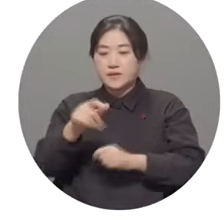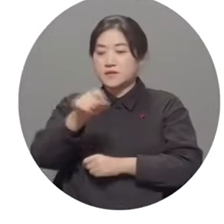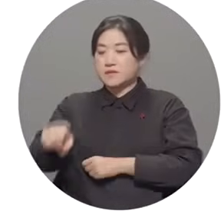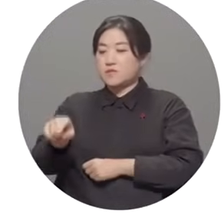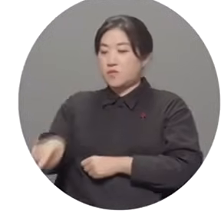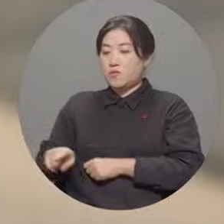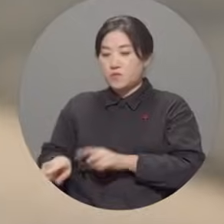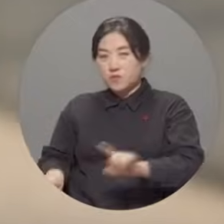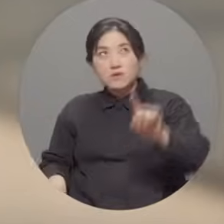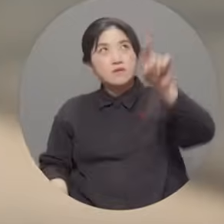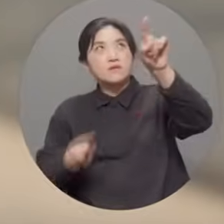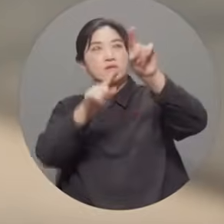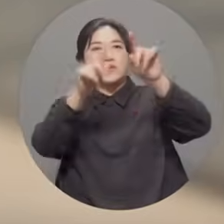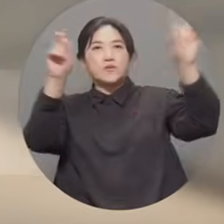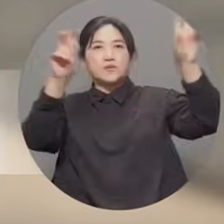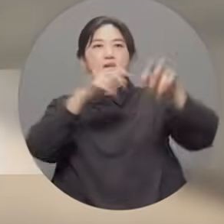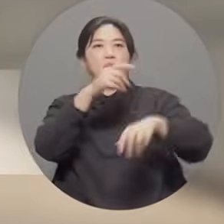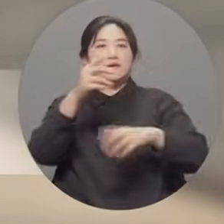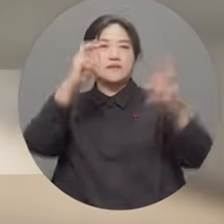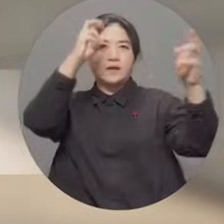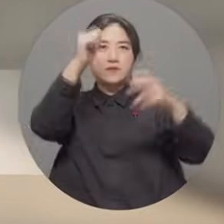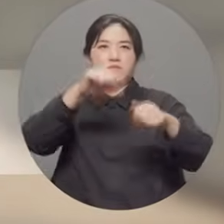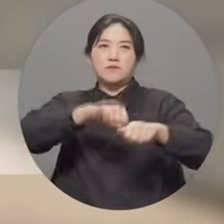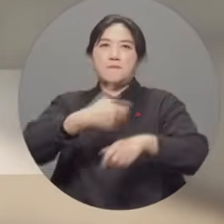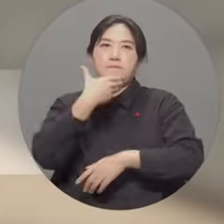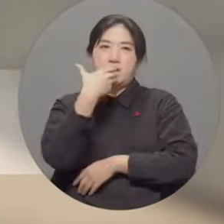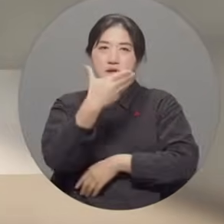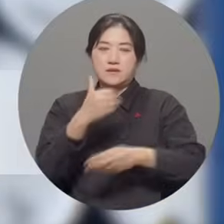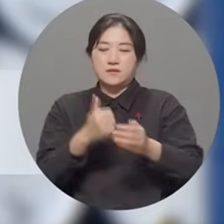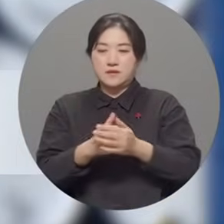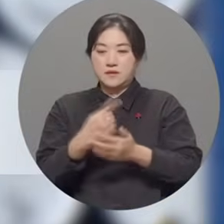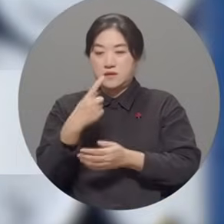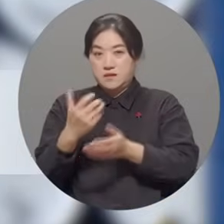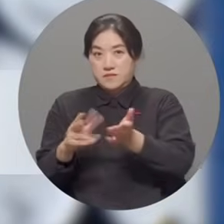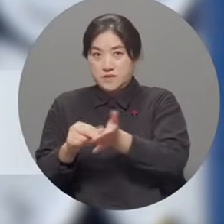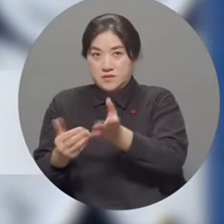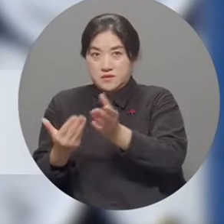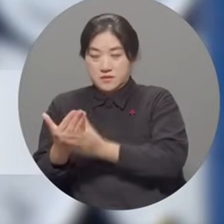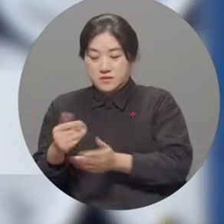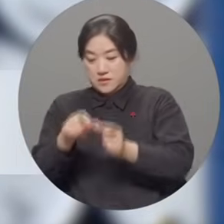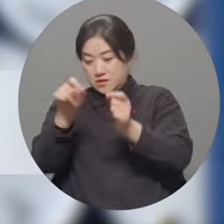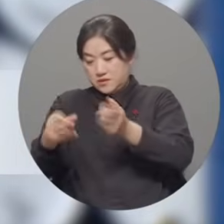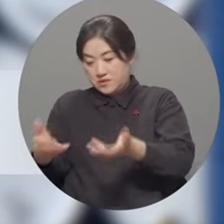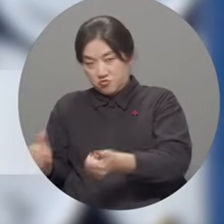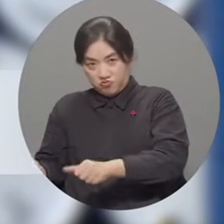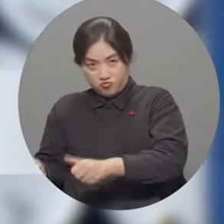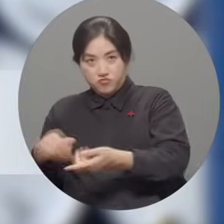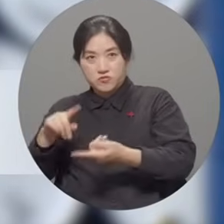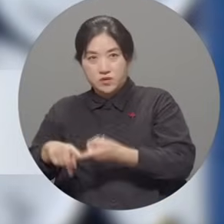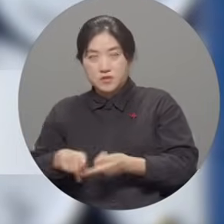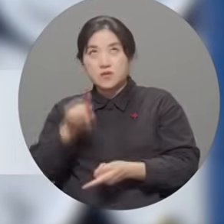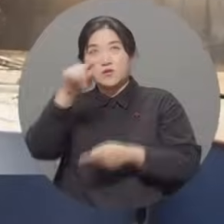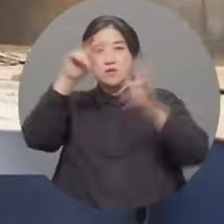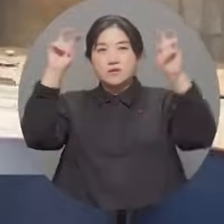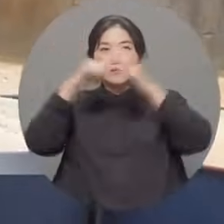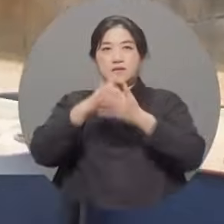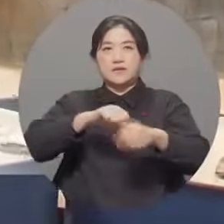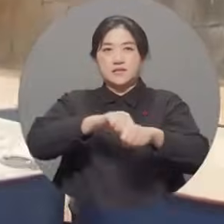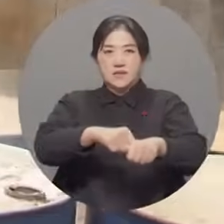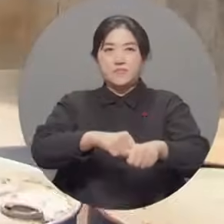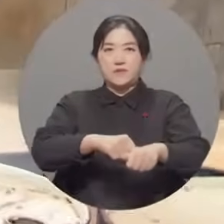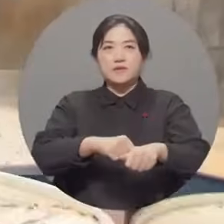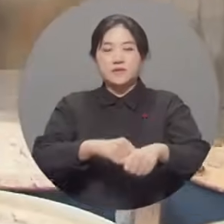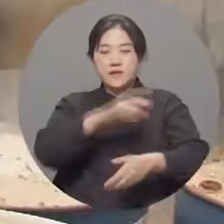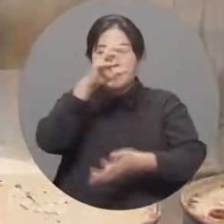처벌받게 된 겁니다. 11건 가운데 하청업체 직원의 사망 등 재해에 대해 원청업체 경영 책임자가 처벌받은 건